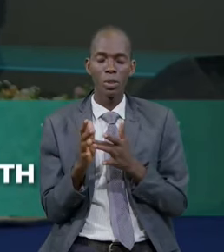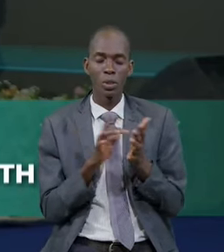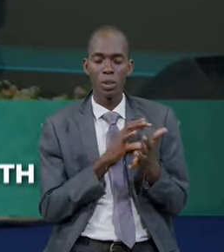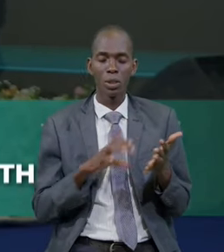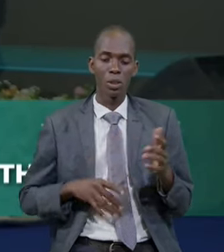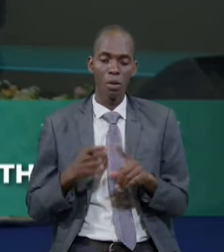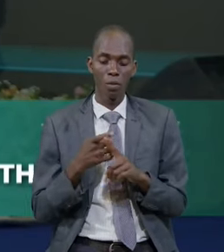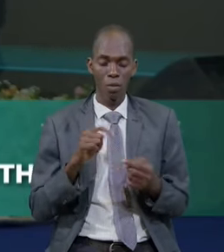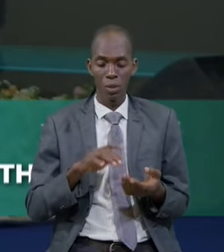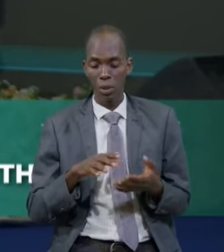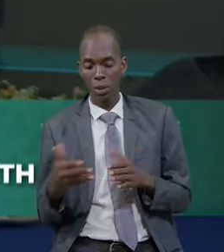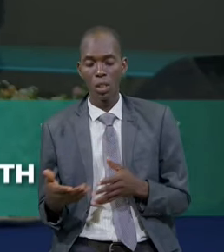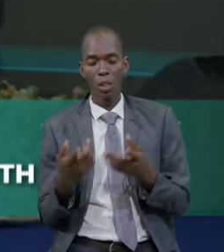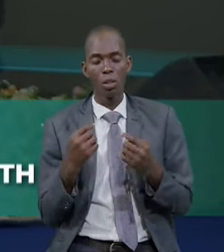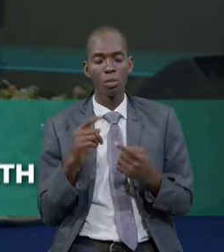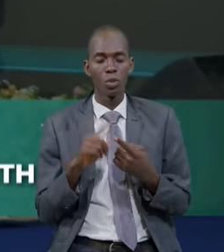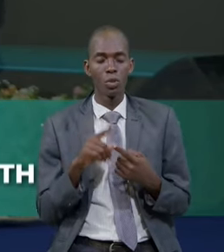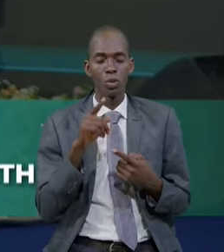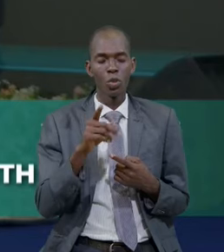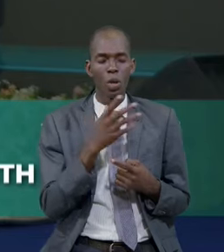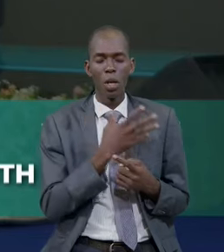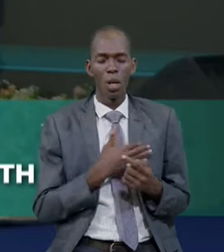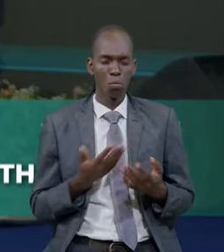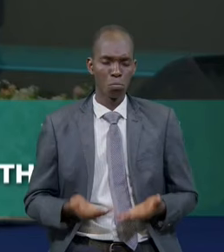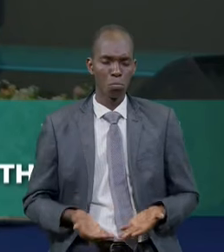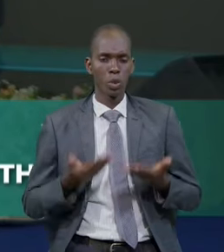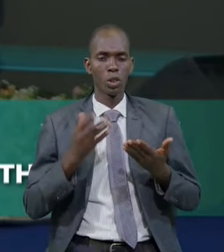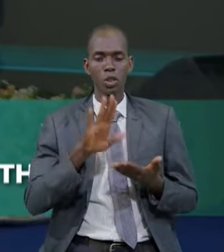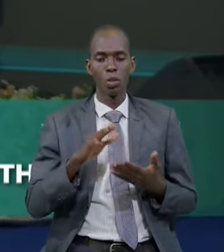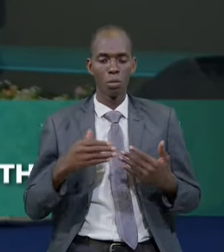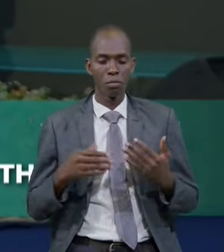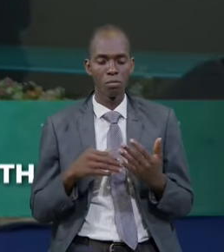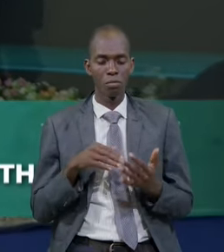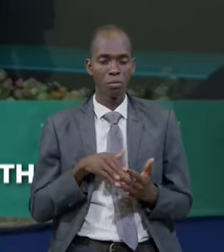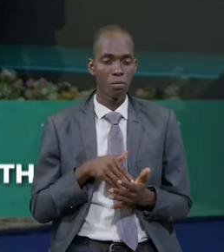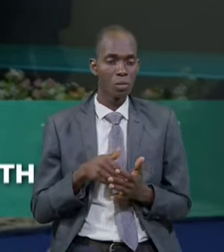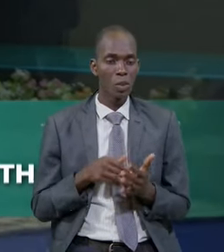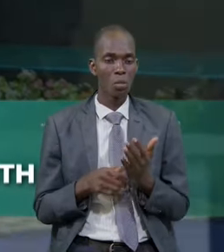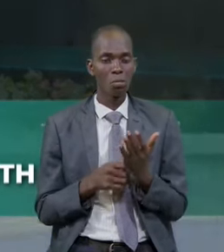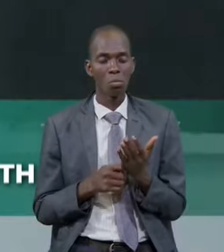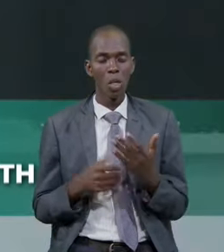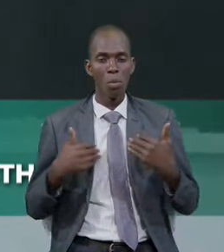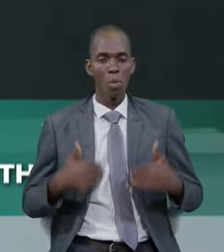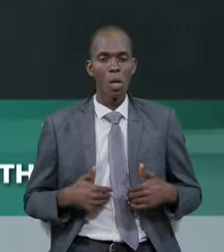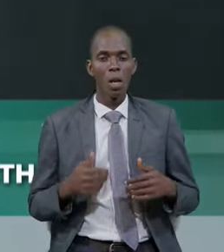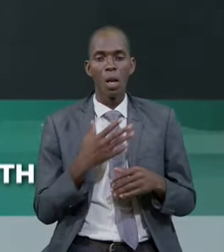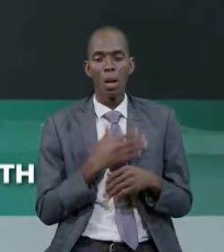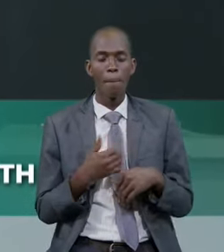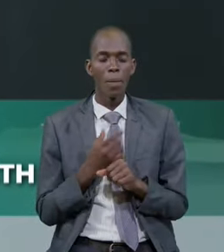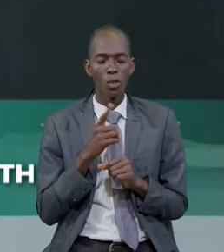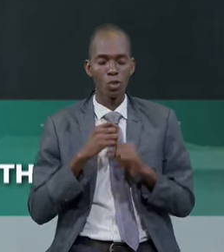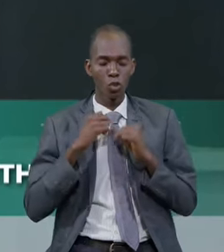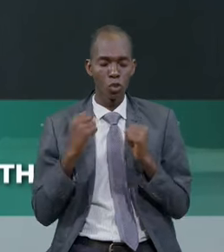demeure en vous et donne la vie à votre corps mortel et vous rend fort. Où est l'onction